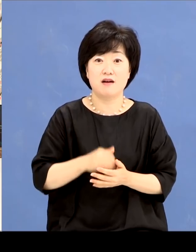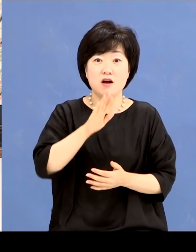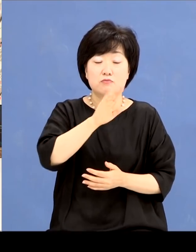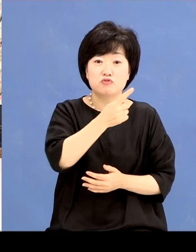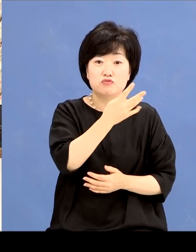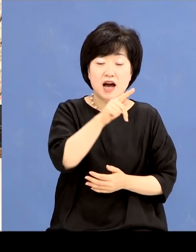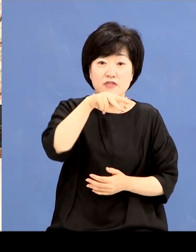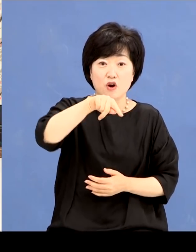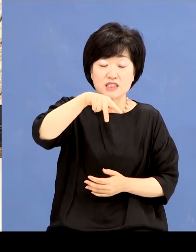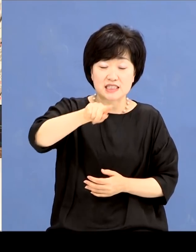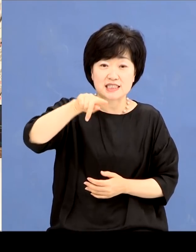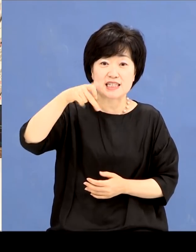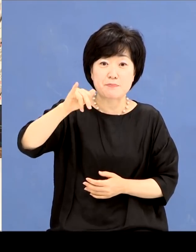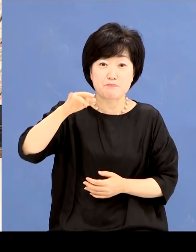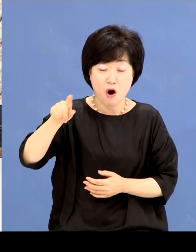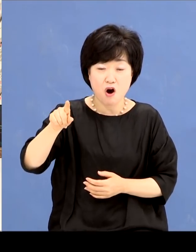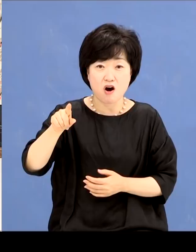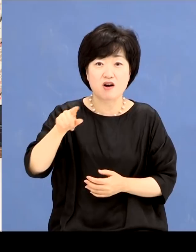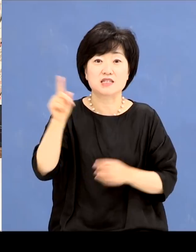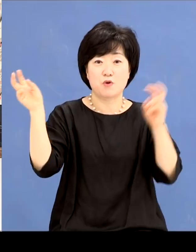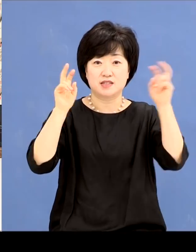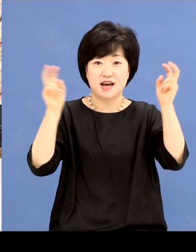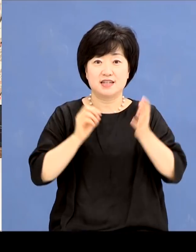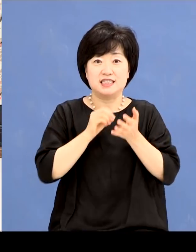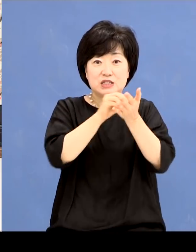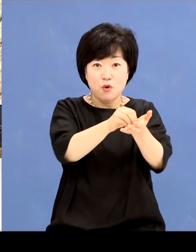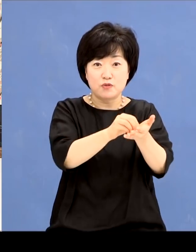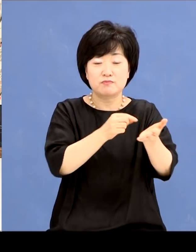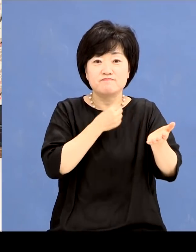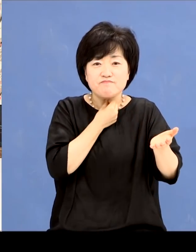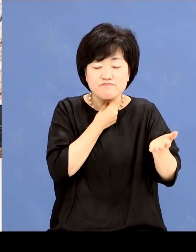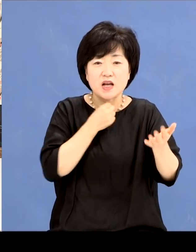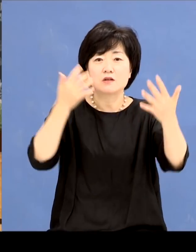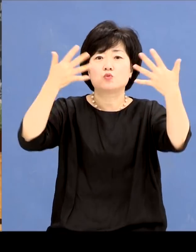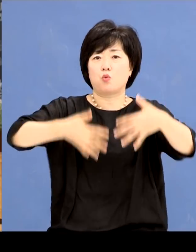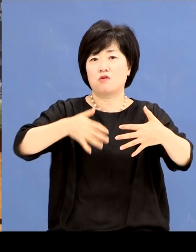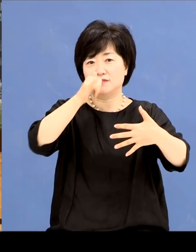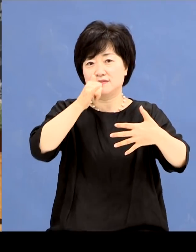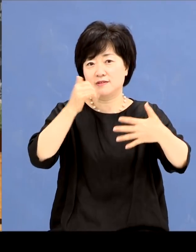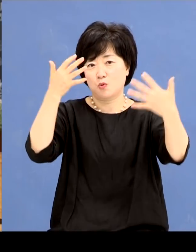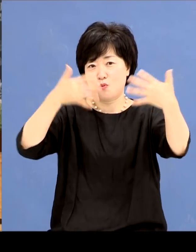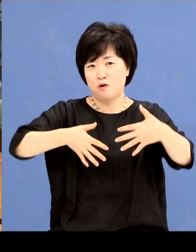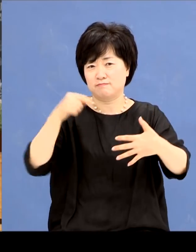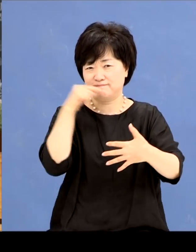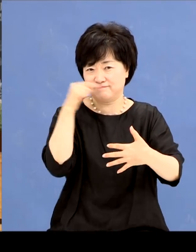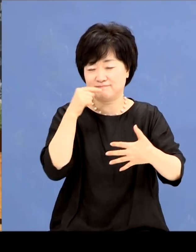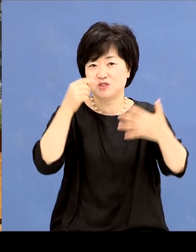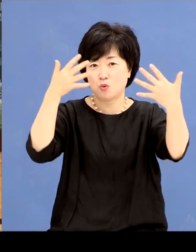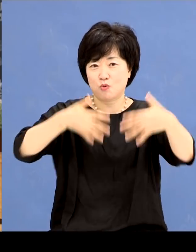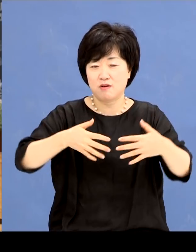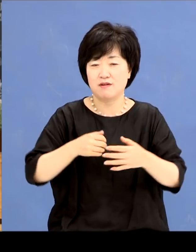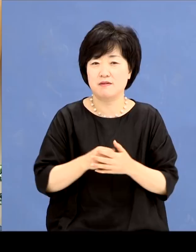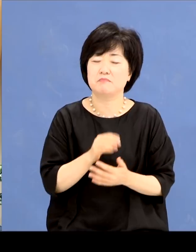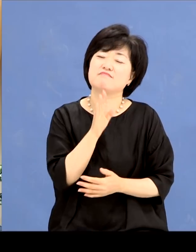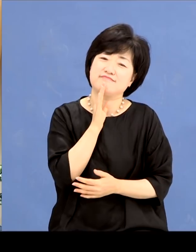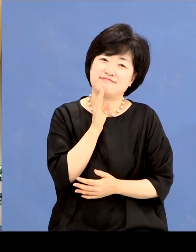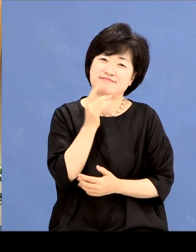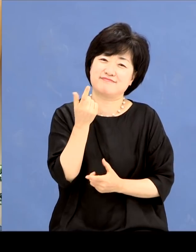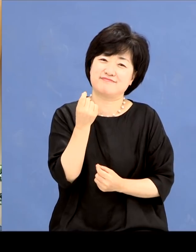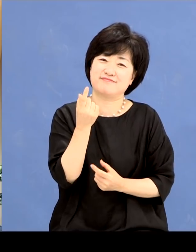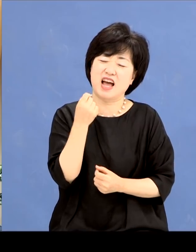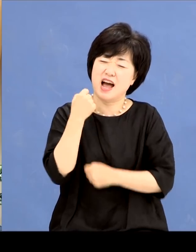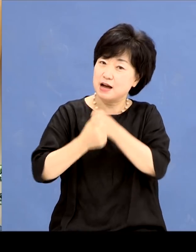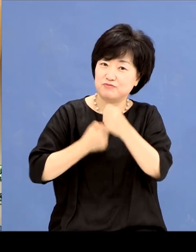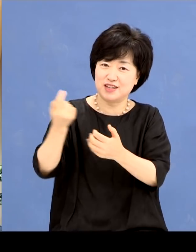그 브라더스 키퍼의 직원이 되기 위해서는 네. 또 특별한 스펙이 필요하다고 하더라고요. 아무나 어떤 이름을 스펙인지. 네, 아무나 들어올